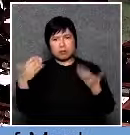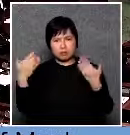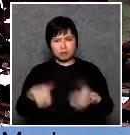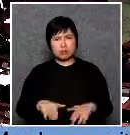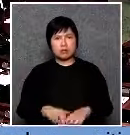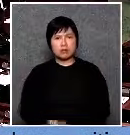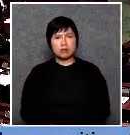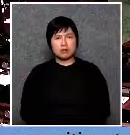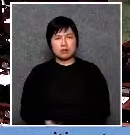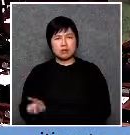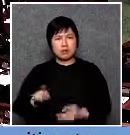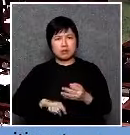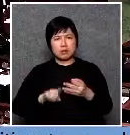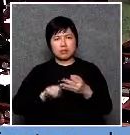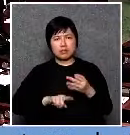黃毓民議員，